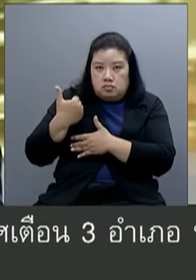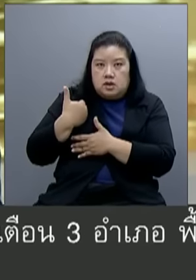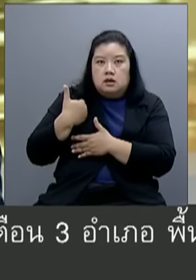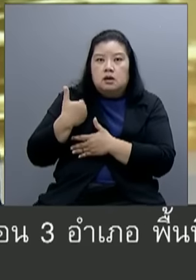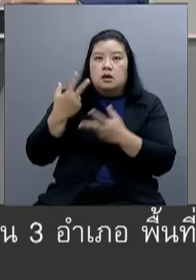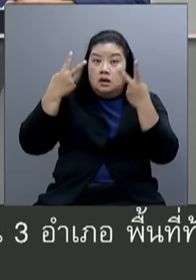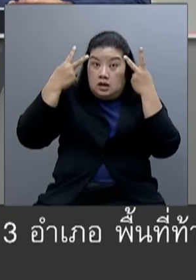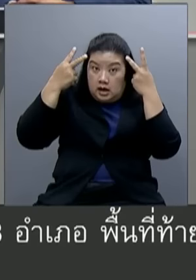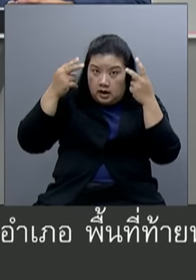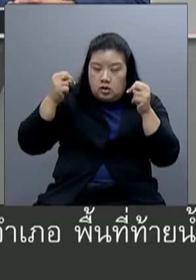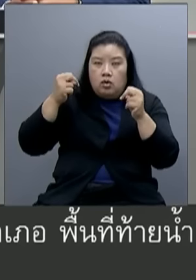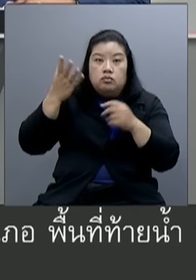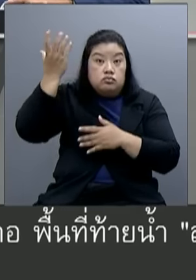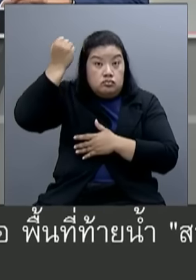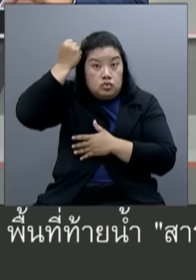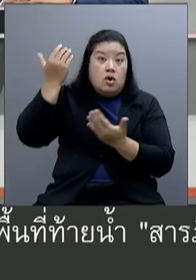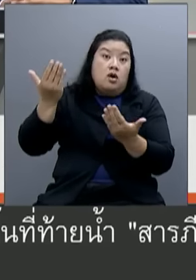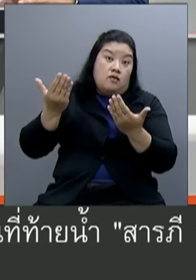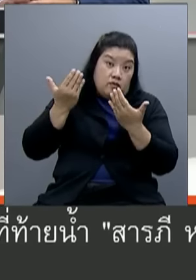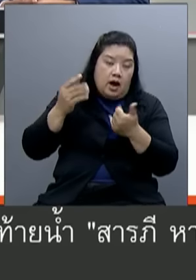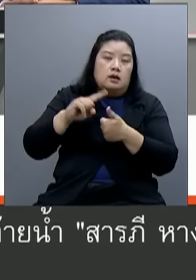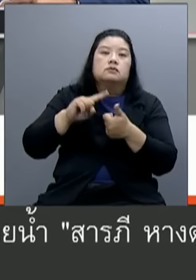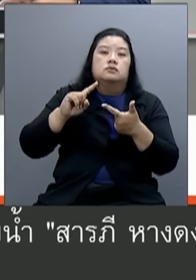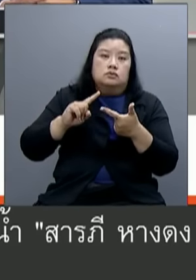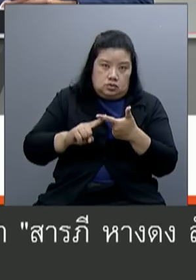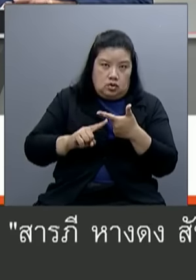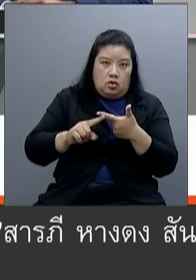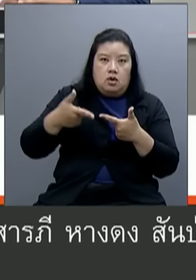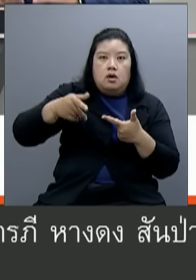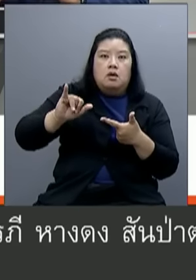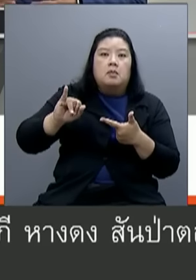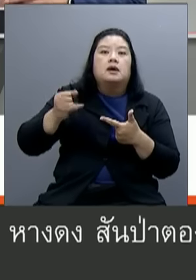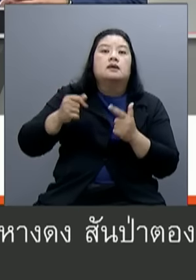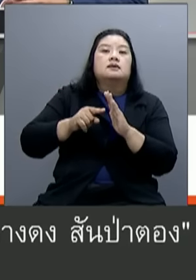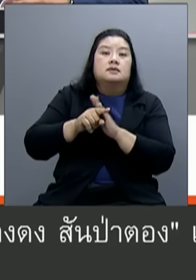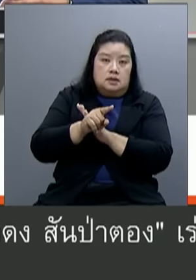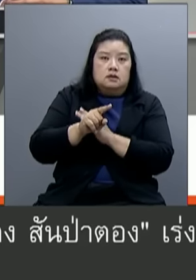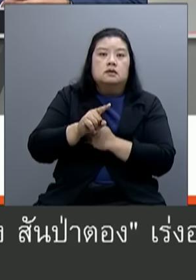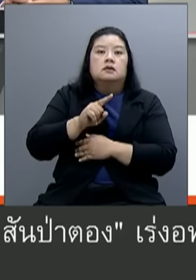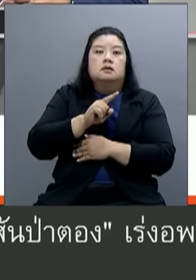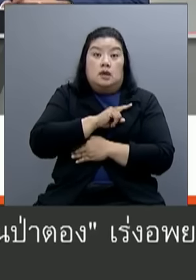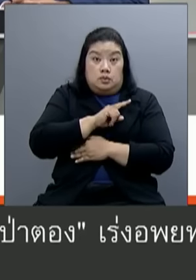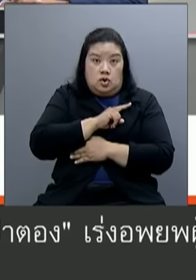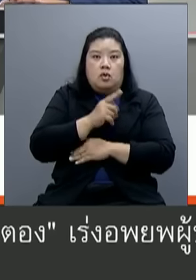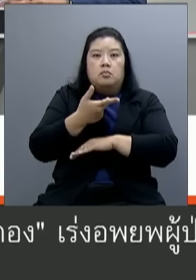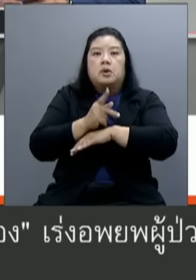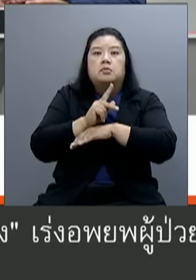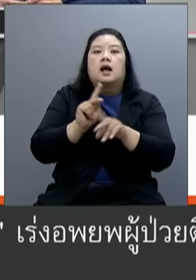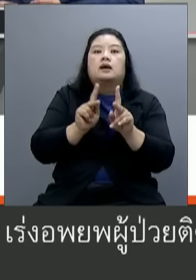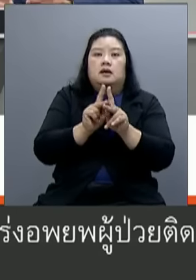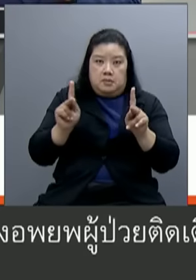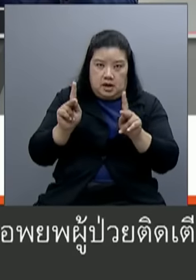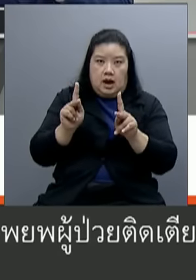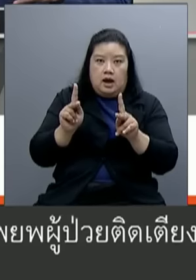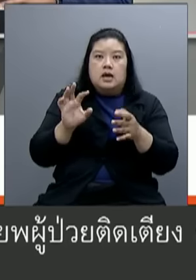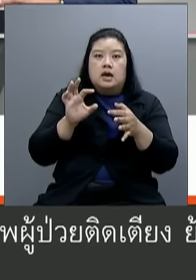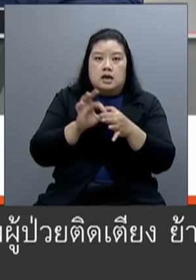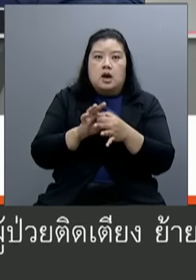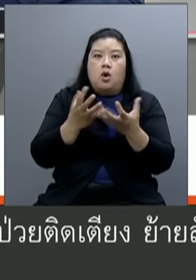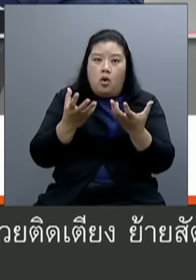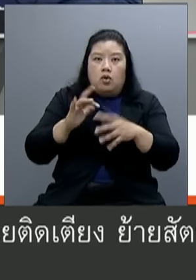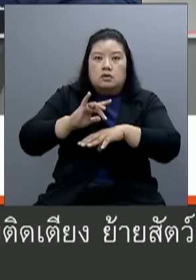ารชินวัตรนะครับแล้วก็ทางท่านประเสริฐนะครับจันทระหลวงทองนะครับซึ่งเป็นประธานคณะกรรมการทรัพยากรน้ำแห่งชาตินะครับบอกว่าให้เรา